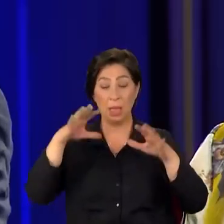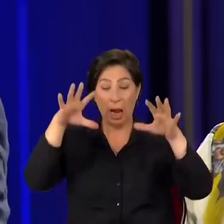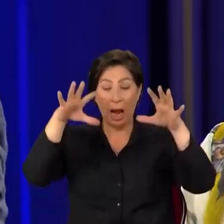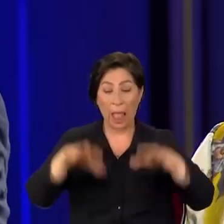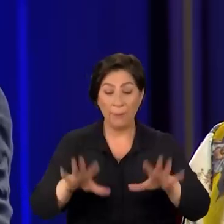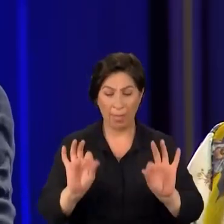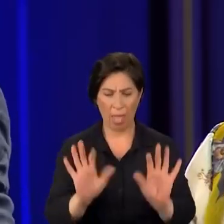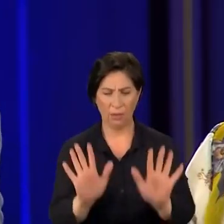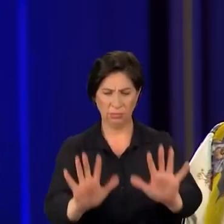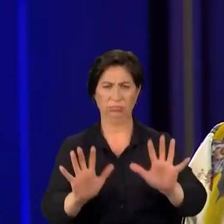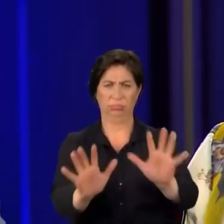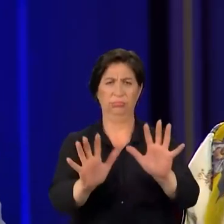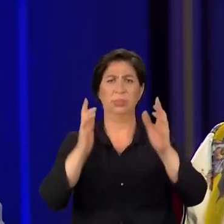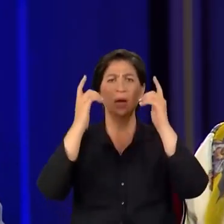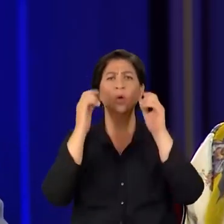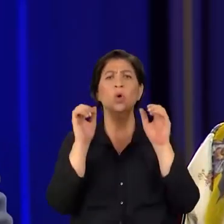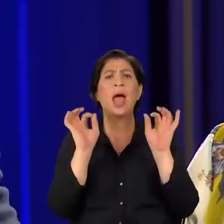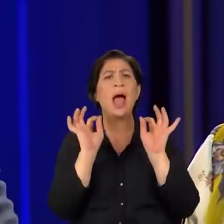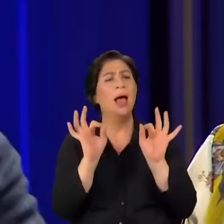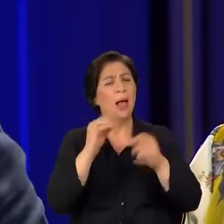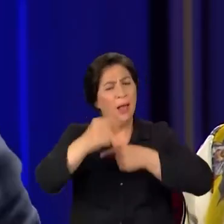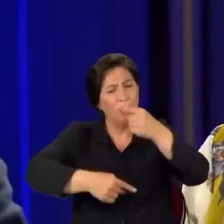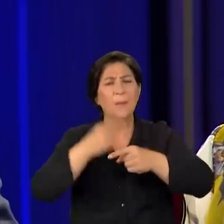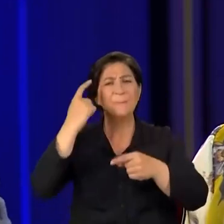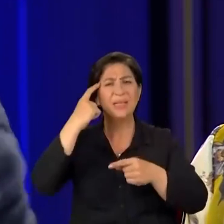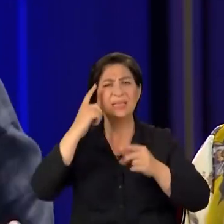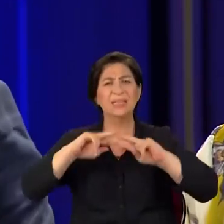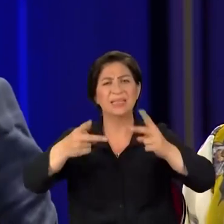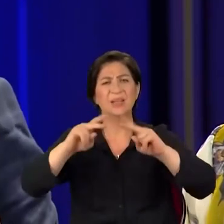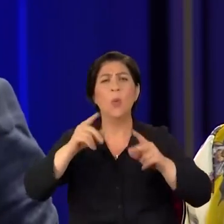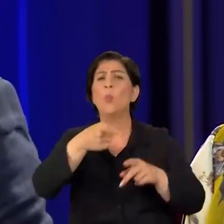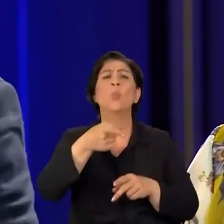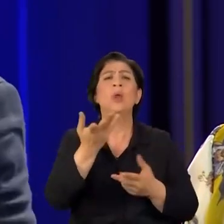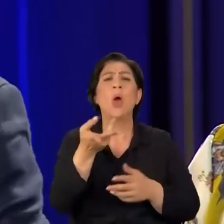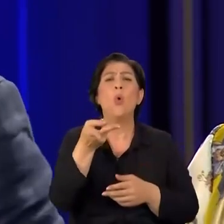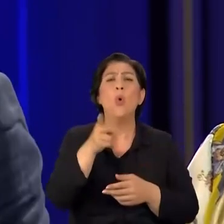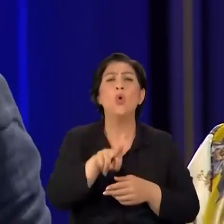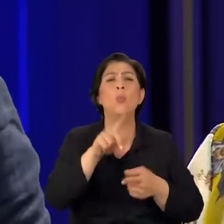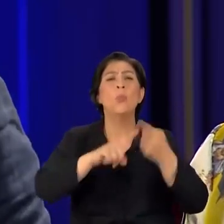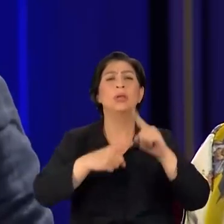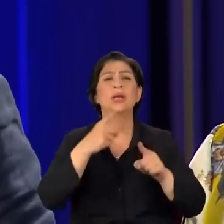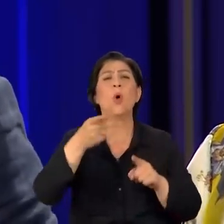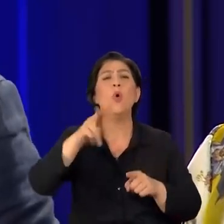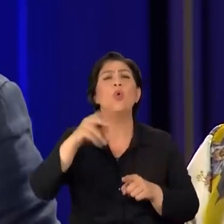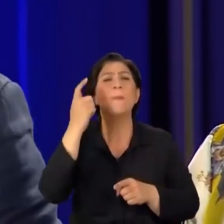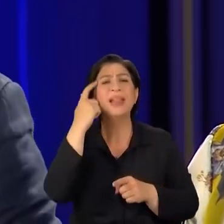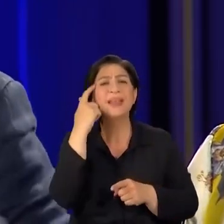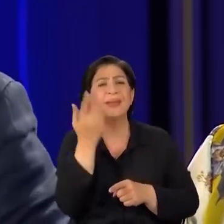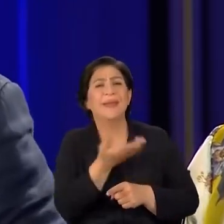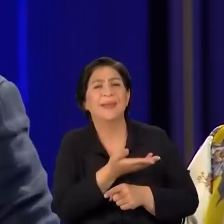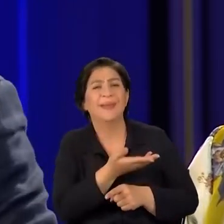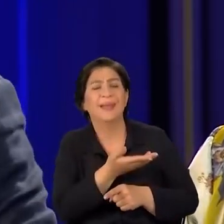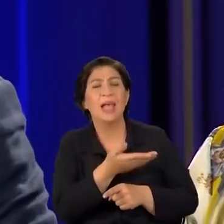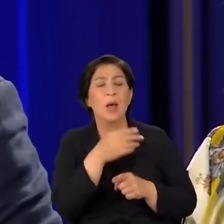kalıplaşmış, donuklaşmış bilgi olarak sunuyor. Ölü siyaset o. Ölü bilgi.